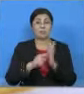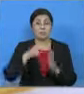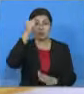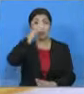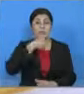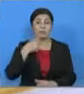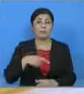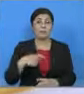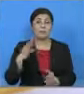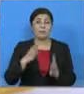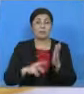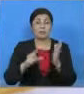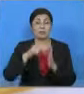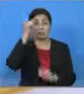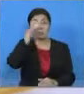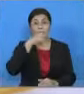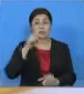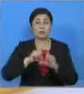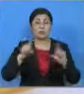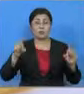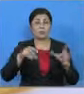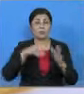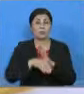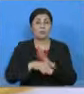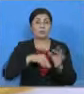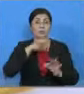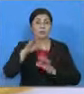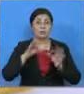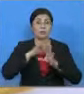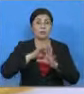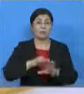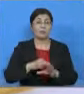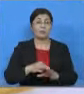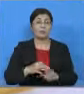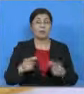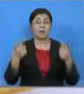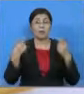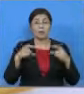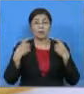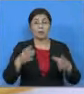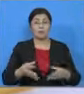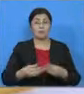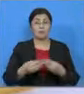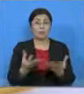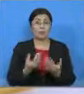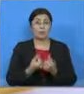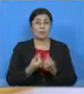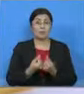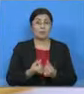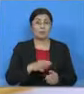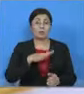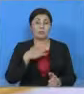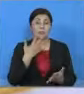в 97 году школа была включена в проект по проведению экзамена на получение международного